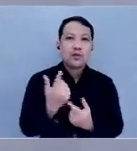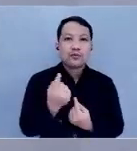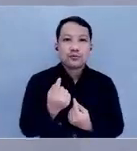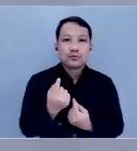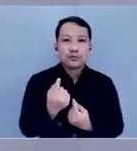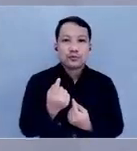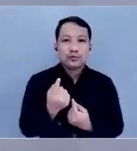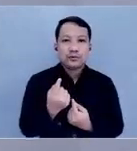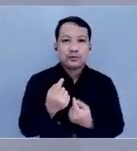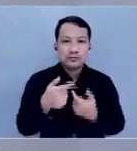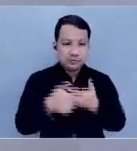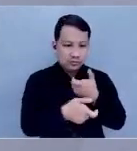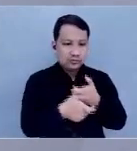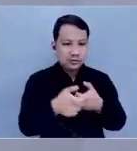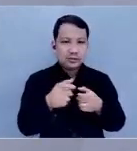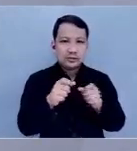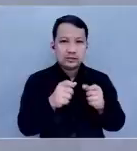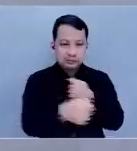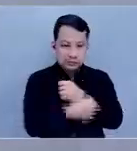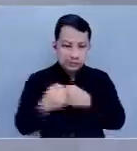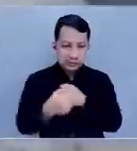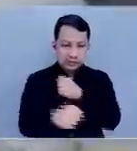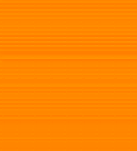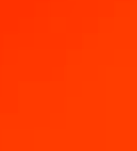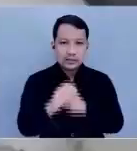shop. Nasa frontline na balita niyan si John Aroa.